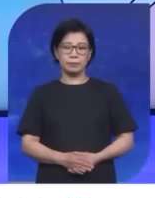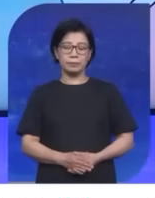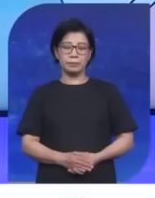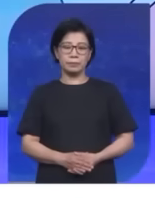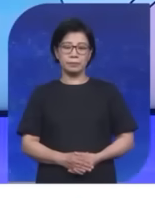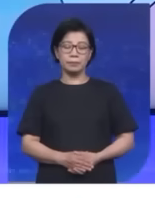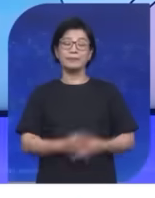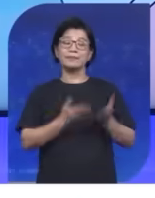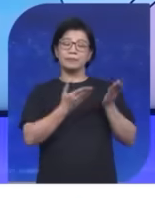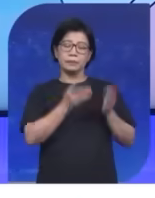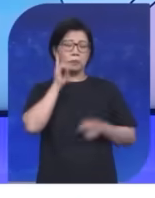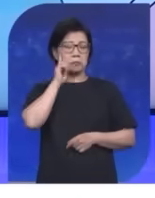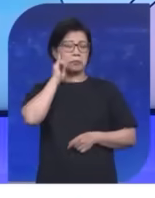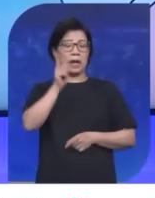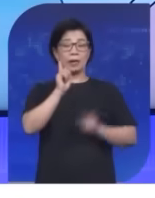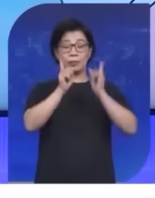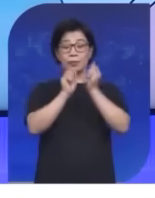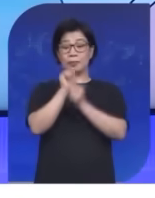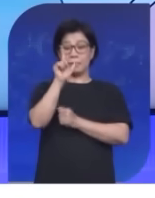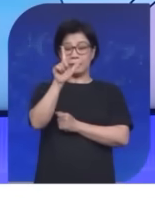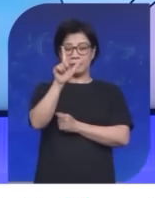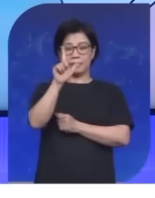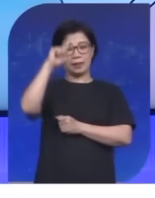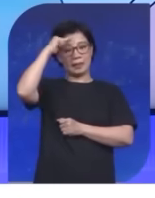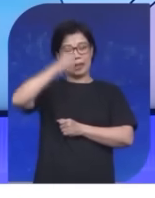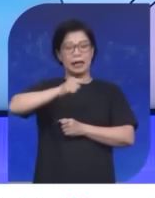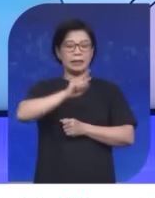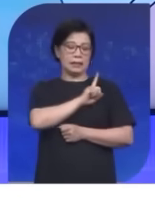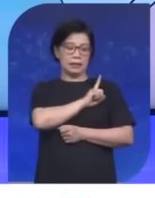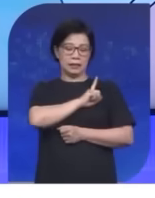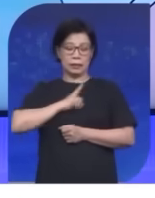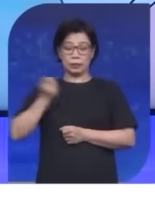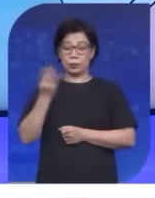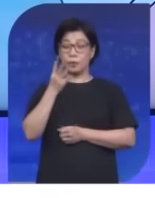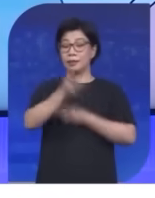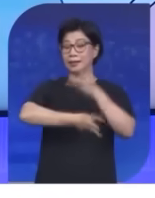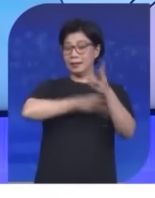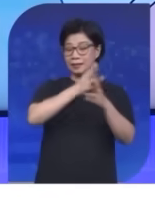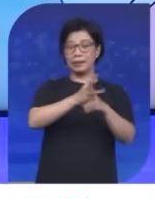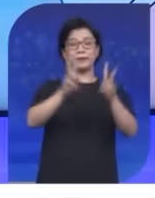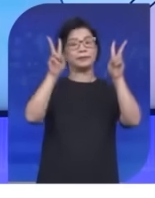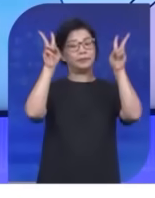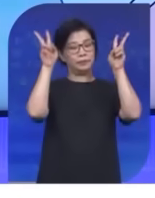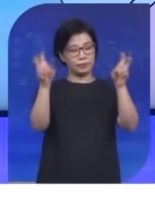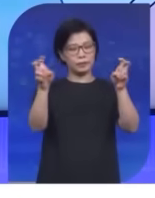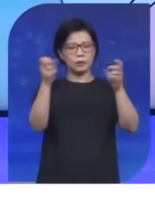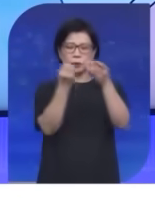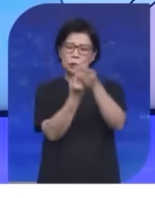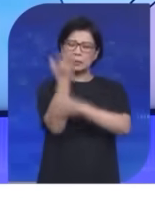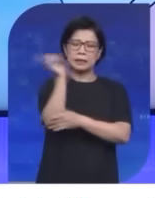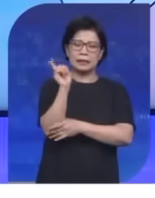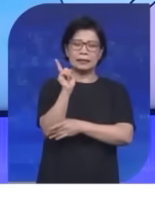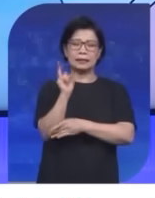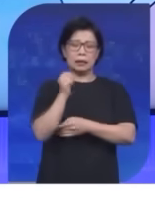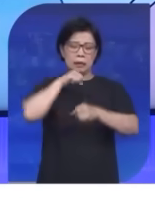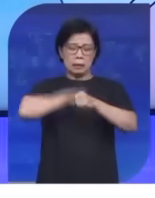Thưa quý vị khán giả, ngày mai 11 tháng 7 là ngày dân số thế giới. Trong các vấn đề dân số toàn cầu nổi lên hiện nay, thì mức sinh giảm đang là